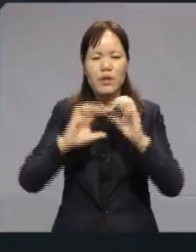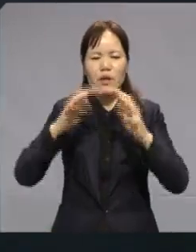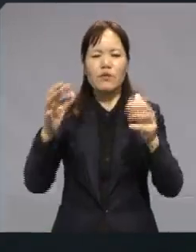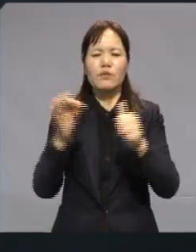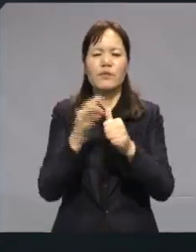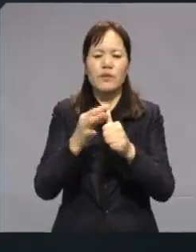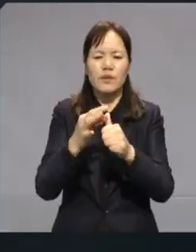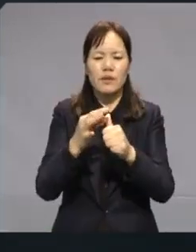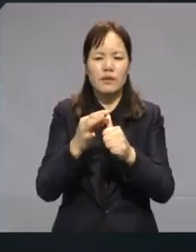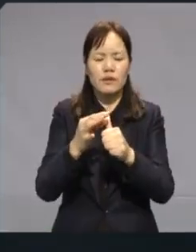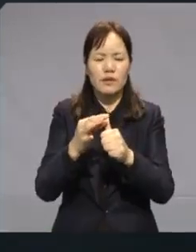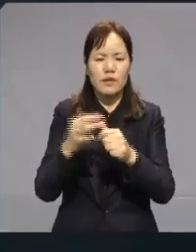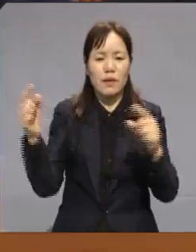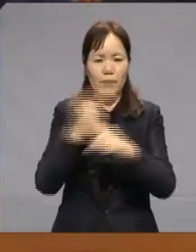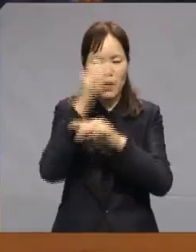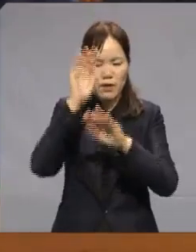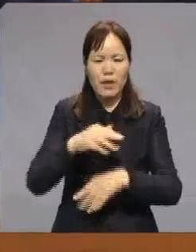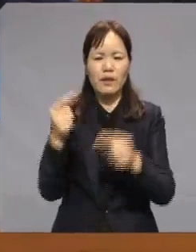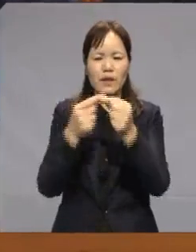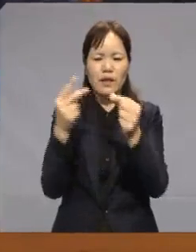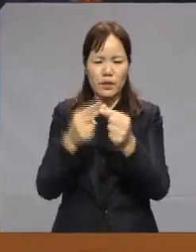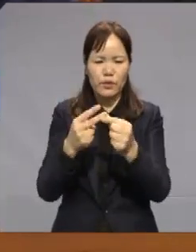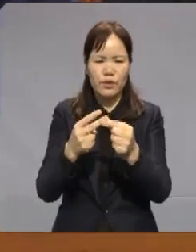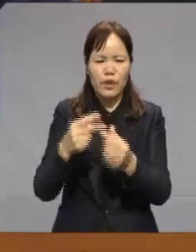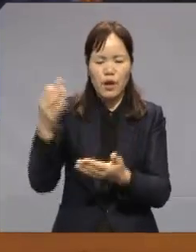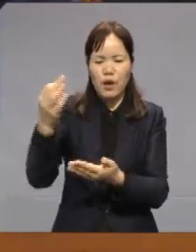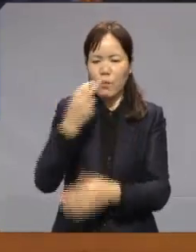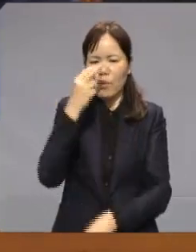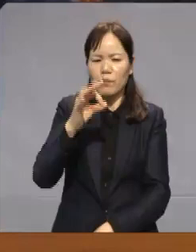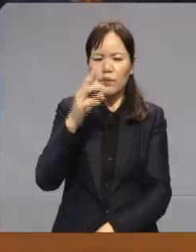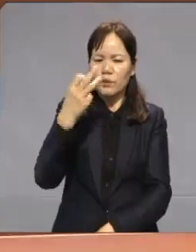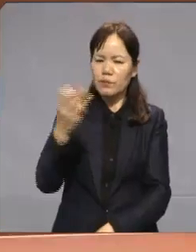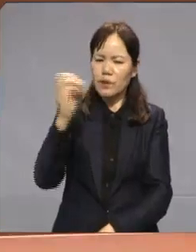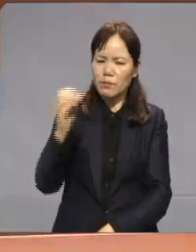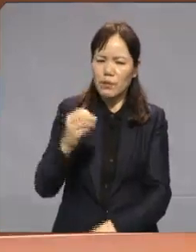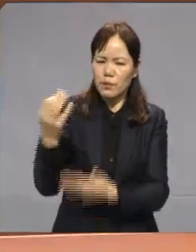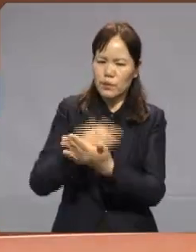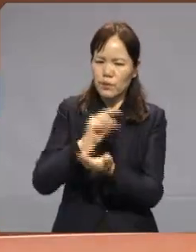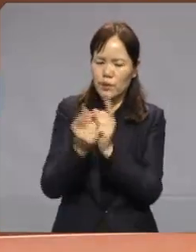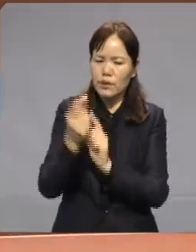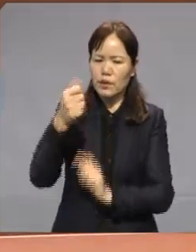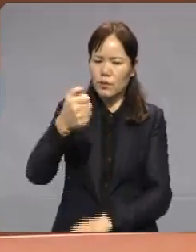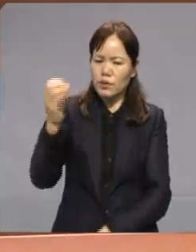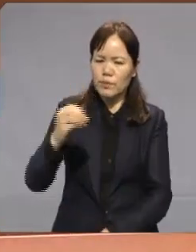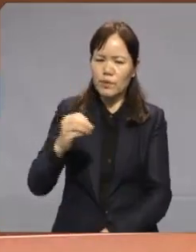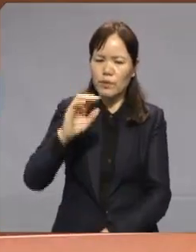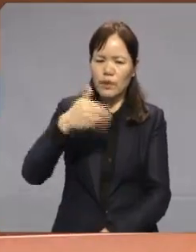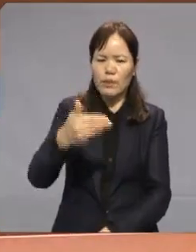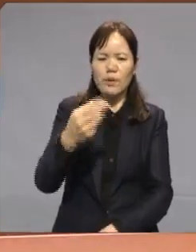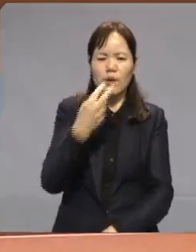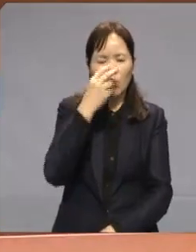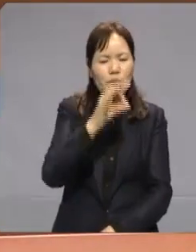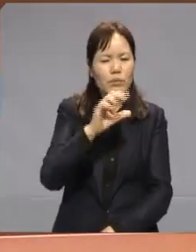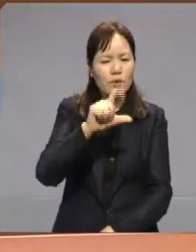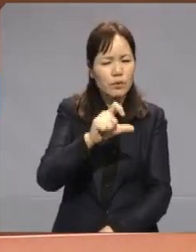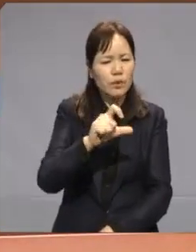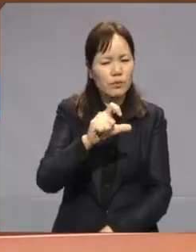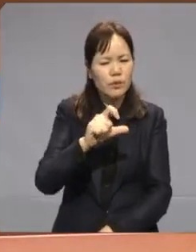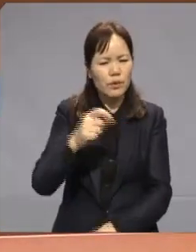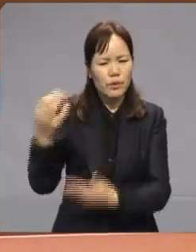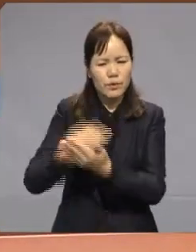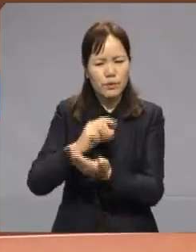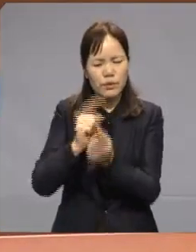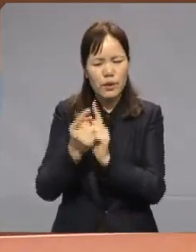가지로 제시했습니다. 보험료 13%와 소득대체율 50%, 그다음에 보험료 15%와 소득대체율 40% 유지, 이